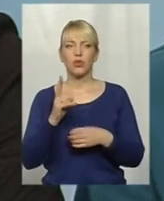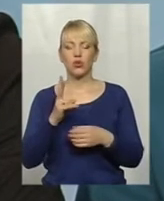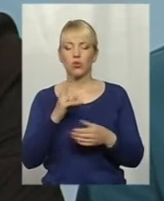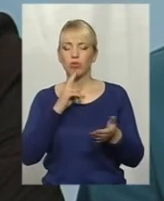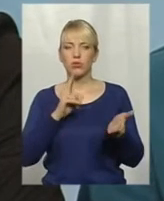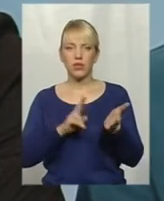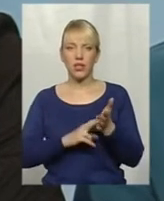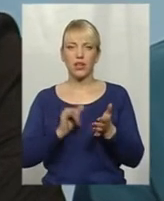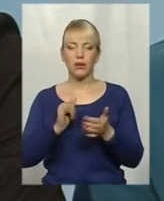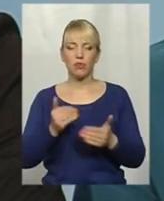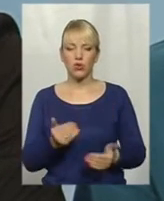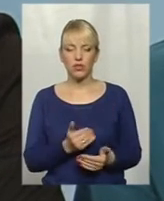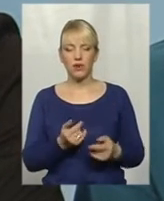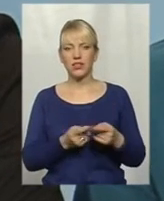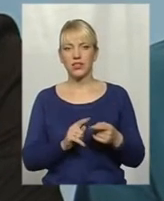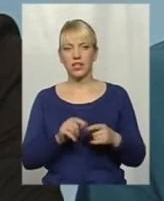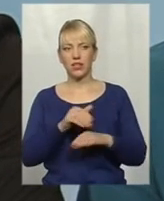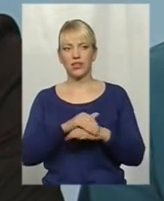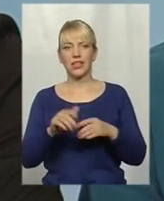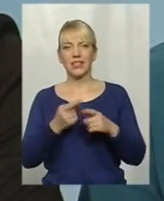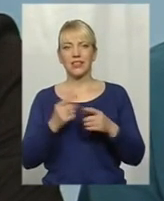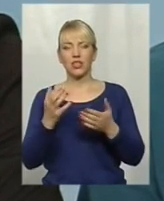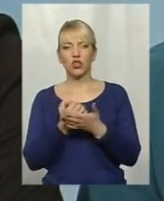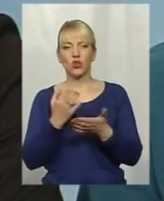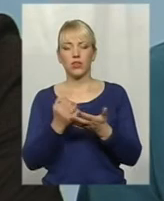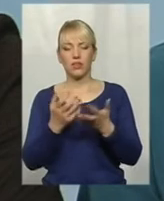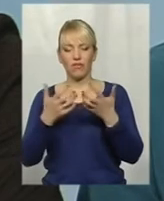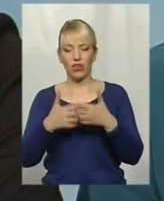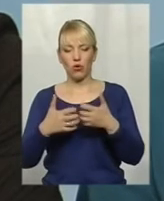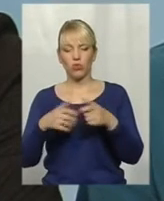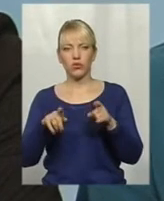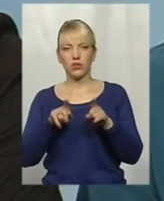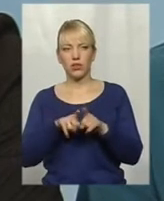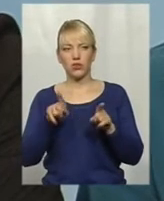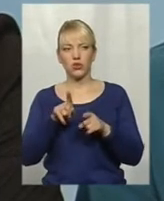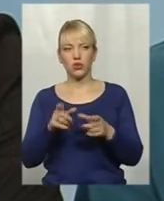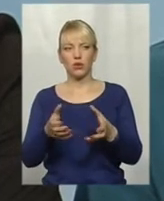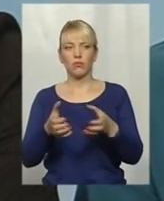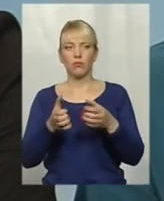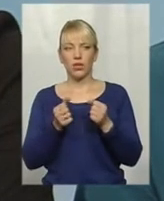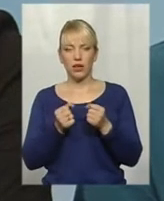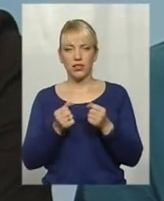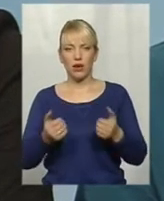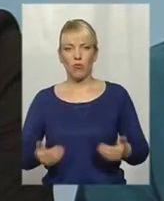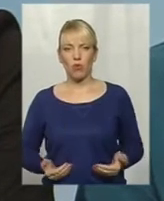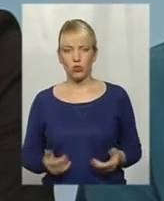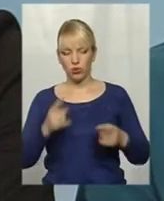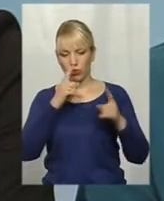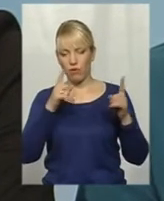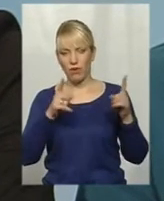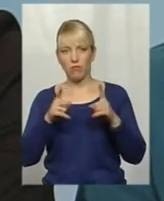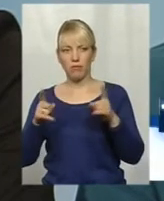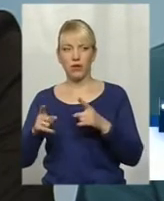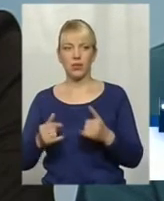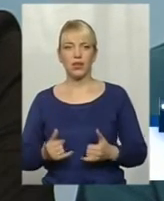відповідною адресою. І цей дохід вираховується таким чином, що береться прожитковий мінімум для